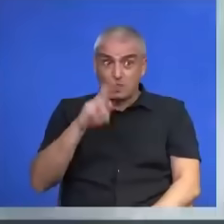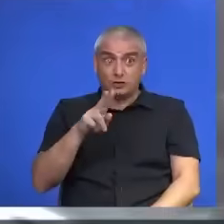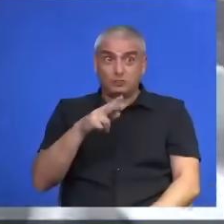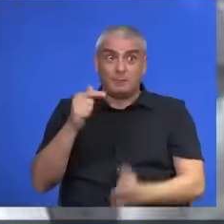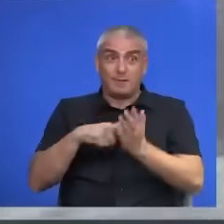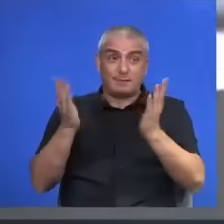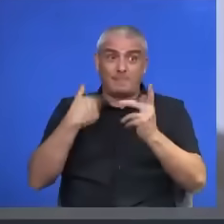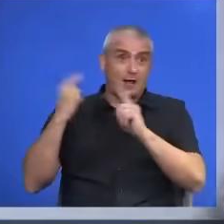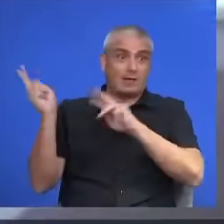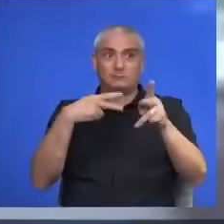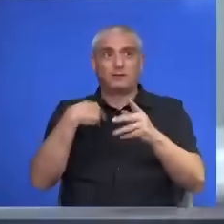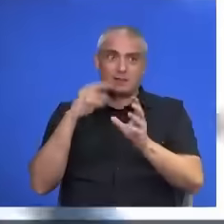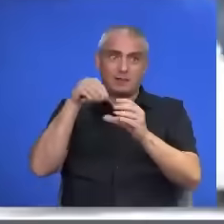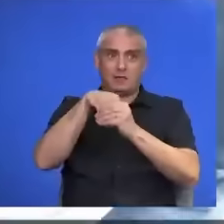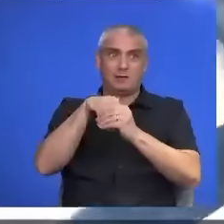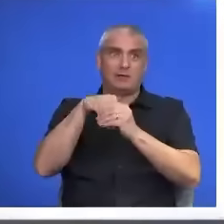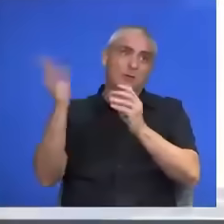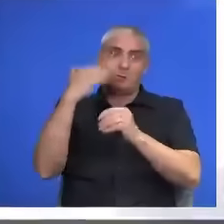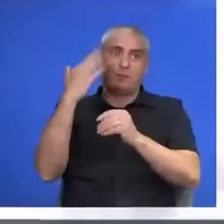אני אבוא אליך. כן, כן, צוח. אני בא, יאללה.